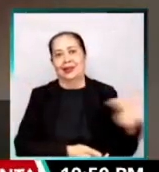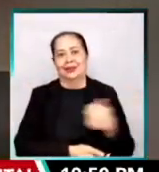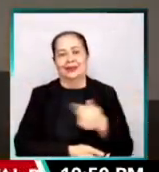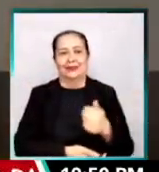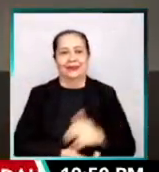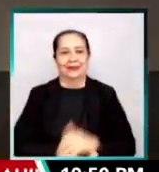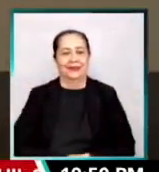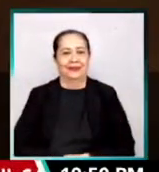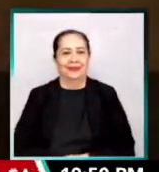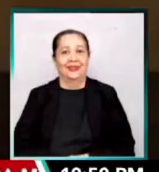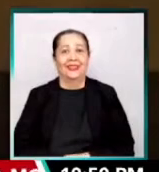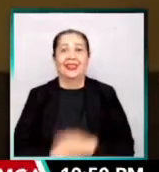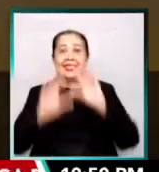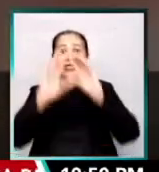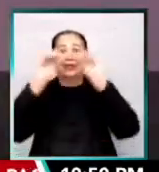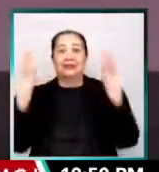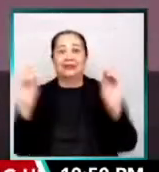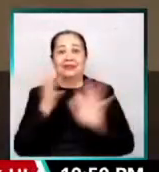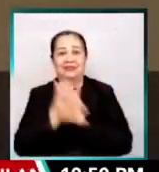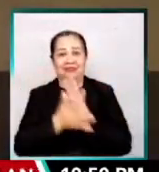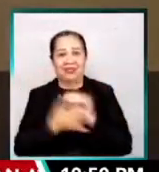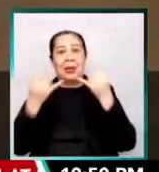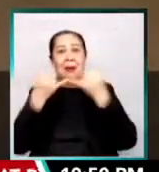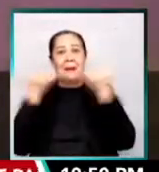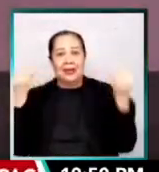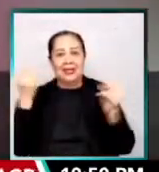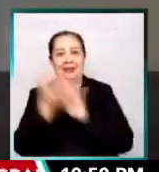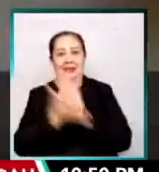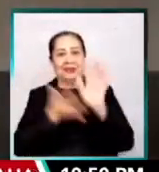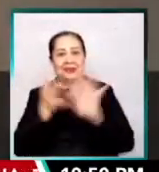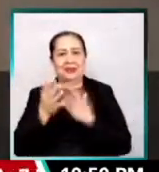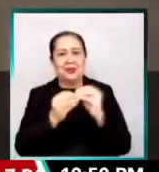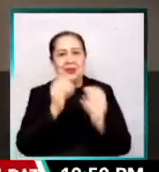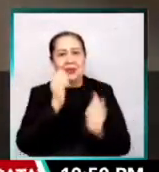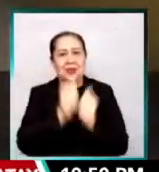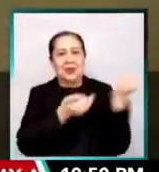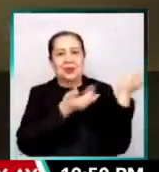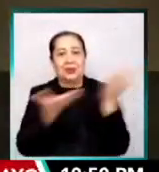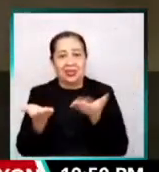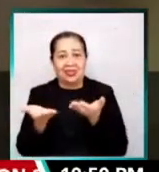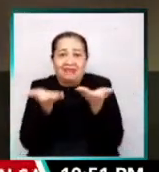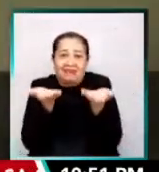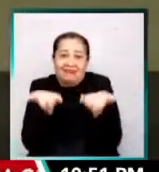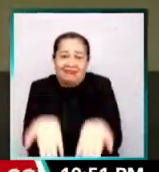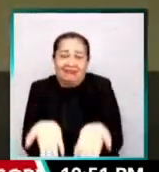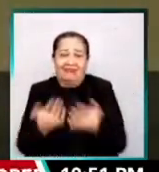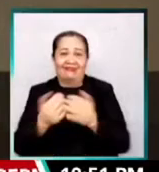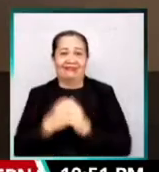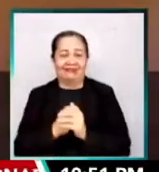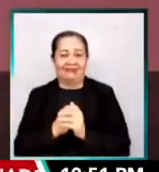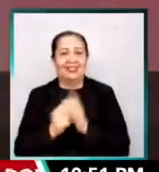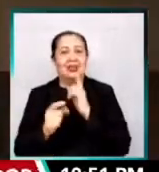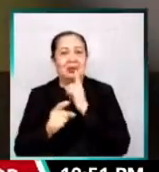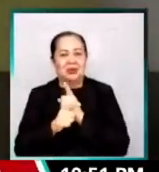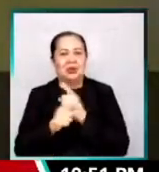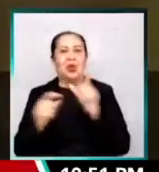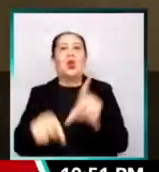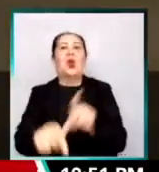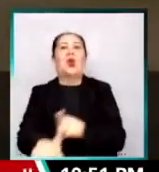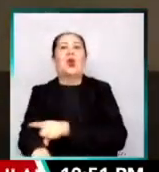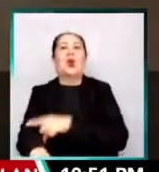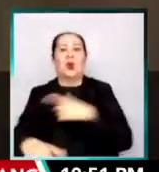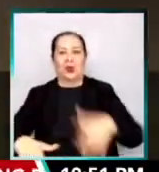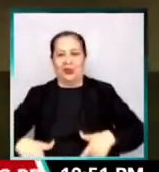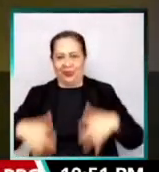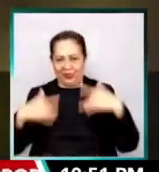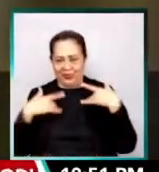Ang Christmas party naging pansit party dahil karamihan sa kanila ito ang dinala. Sigurado raw na long life sila. Kung sa